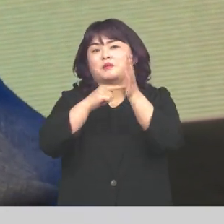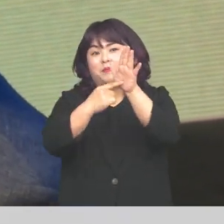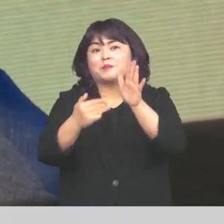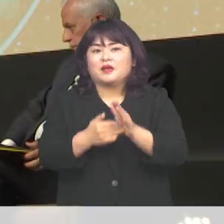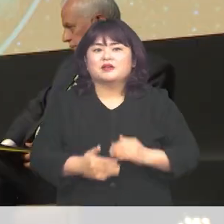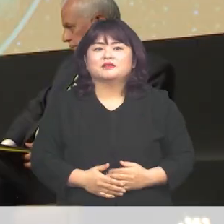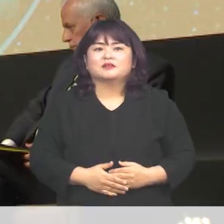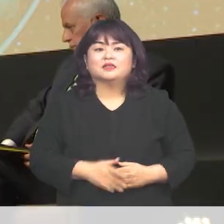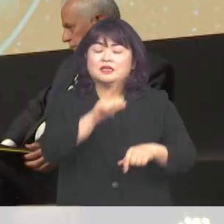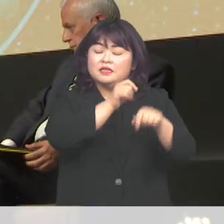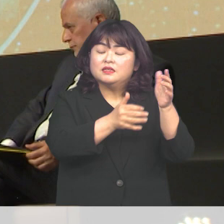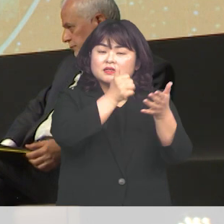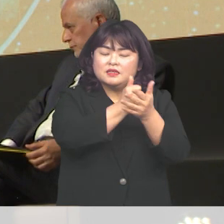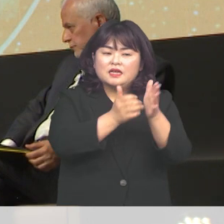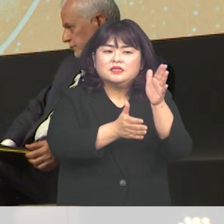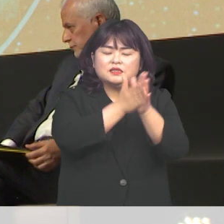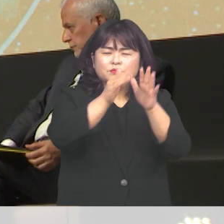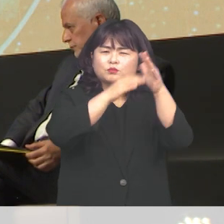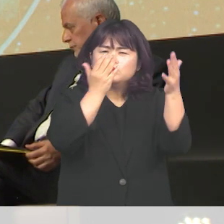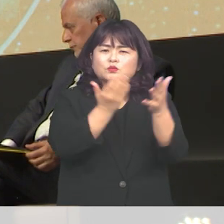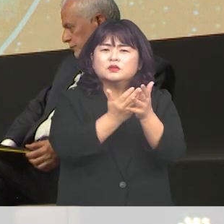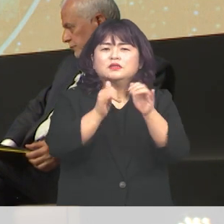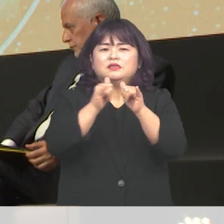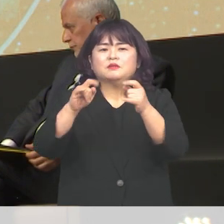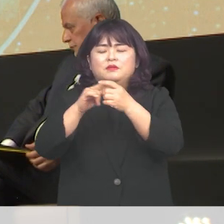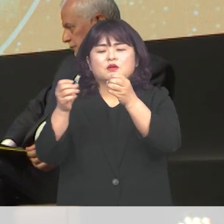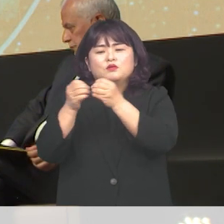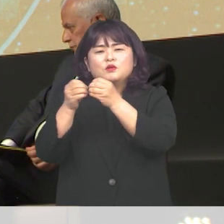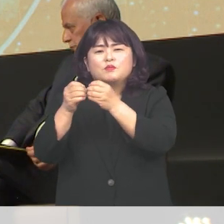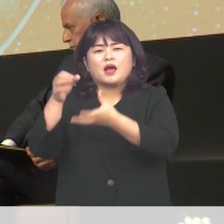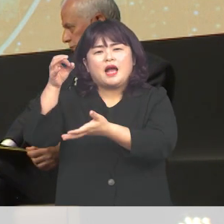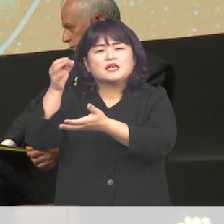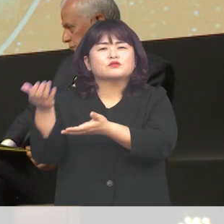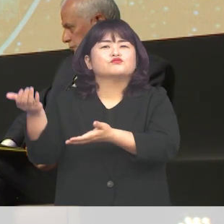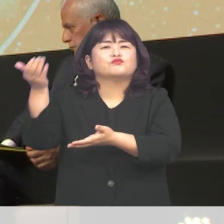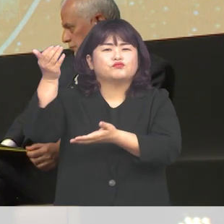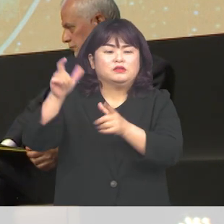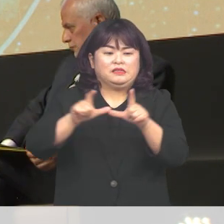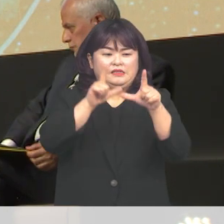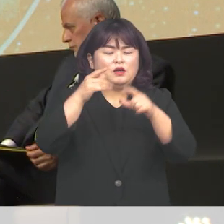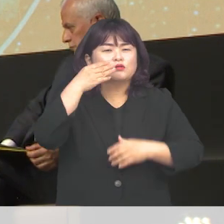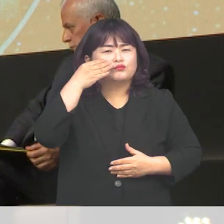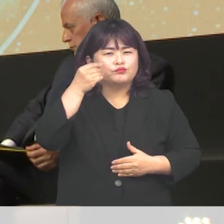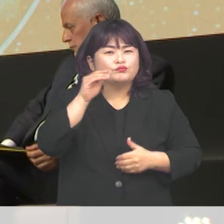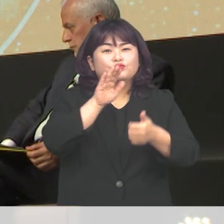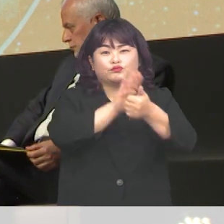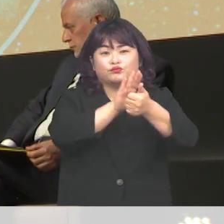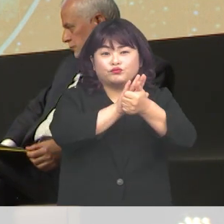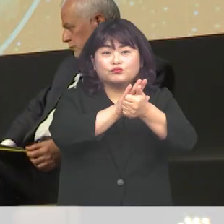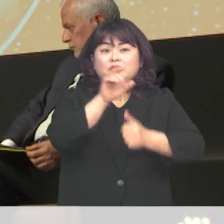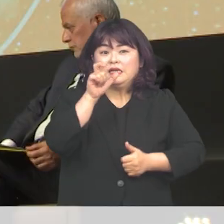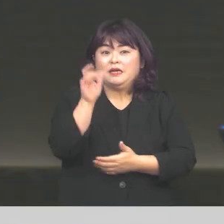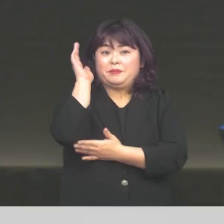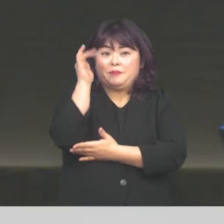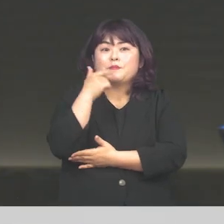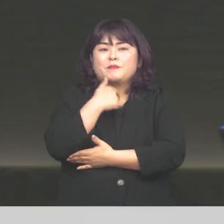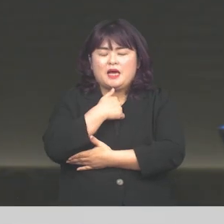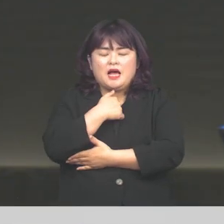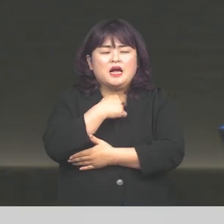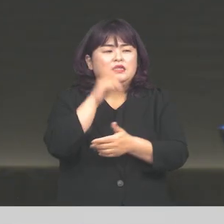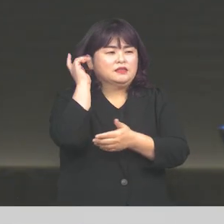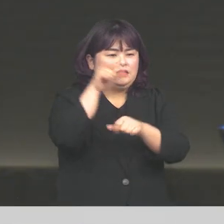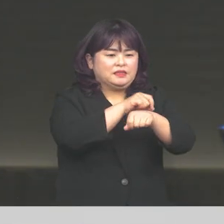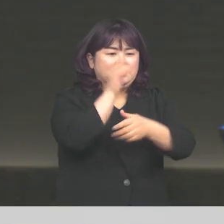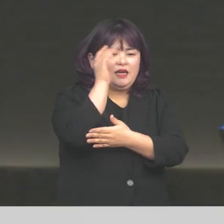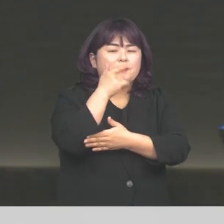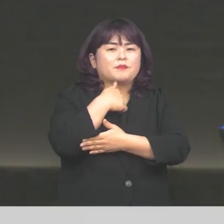발표했습니다. 이 시장은 시정 전반의 인문학적 가치를 높여 시민 삶을 윤택하게 만들겠다고 강조했고, 본인의